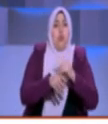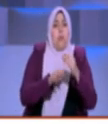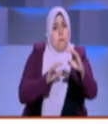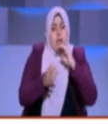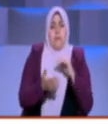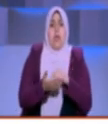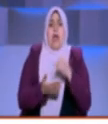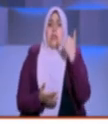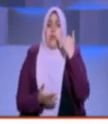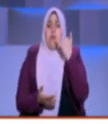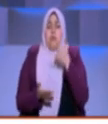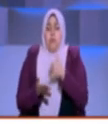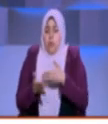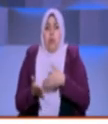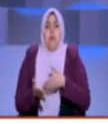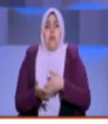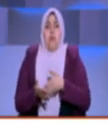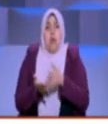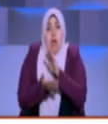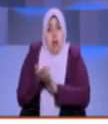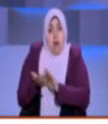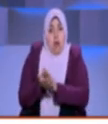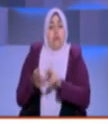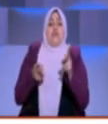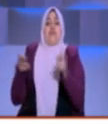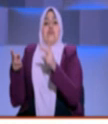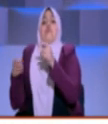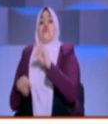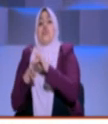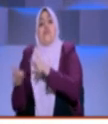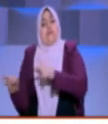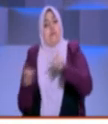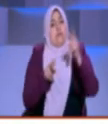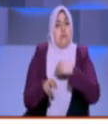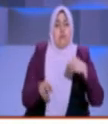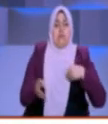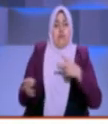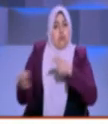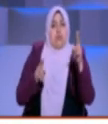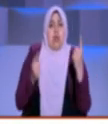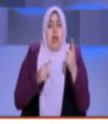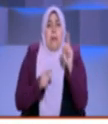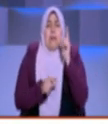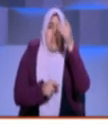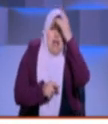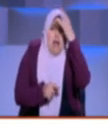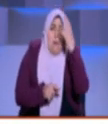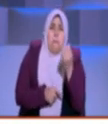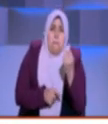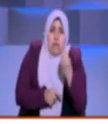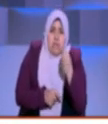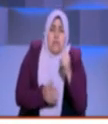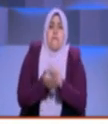سيخرج من خلالها. كل هذه الإجراءات بتؤكد على أن الأغلبية العظمى من الفرنسيين يرون أن الدولة